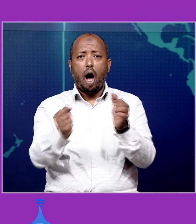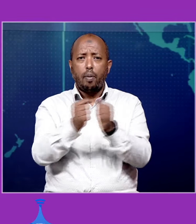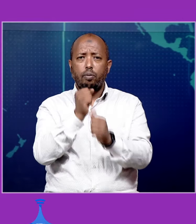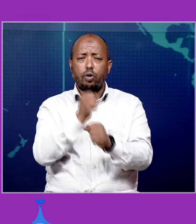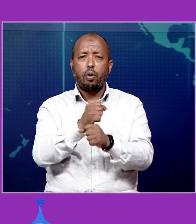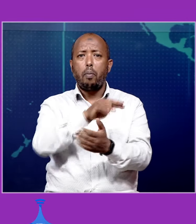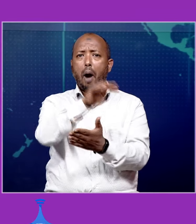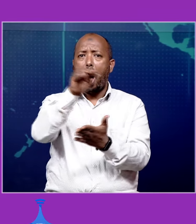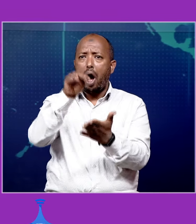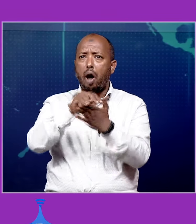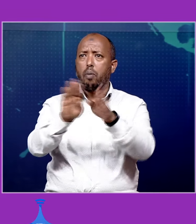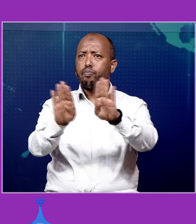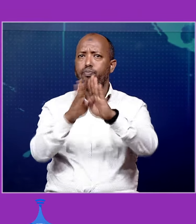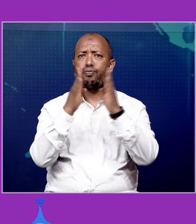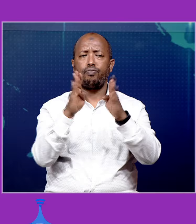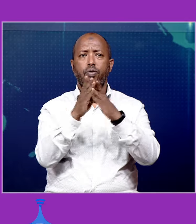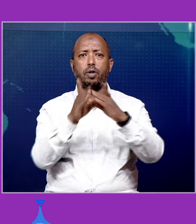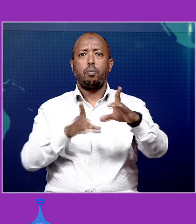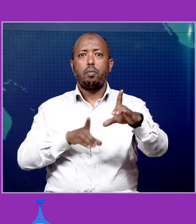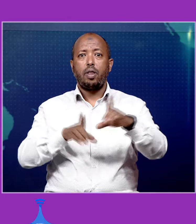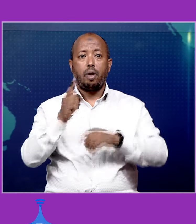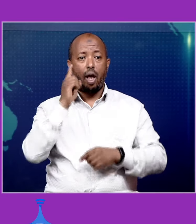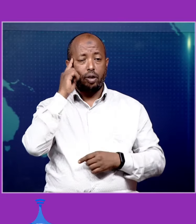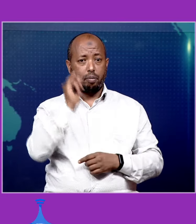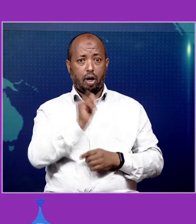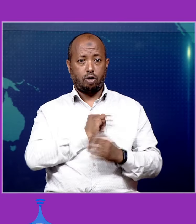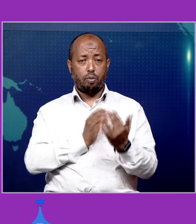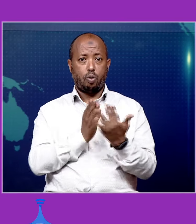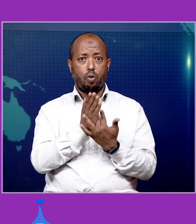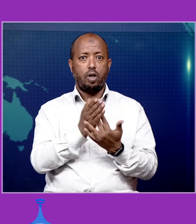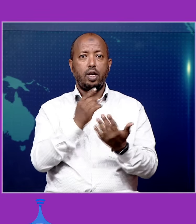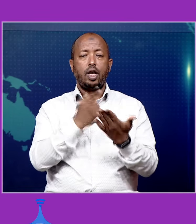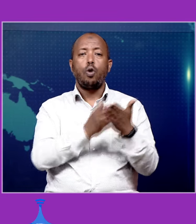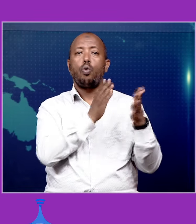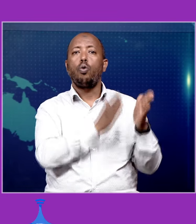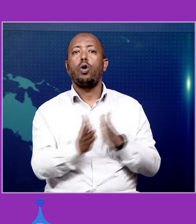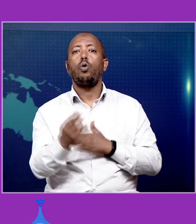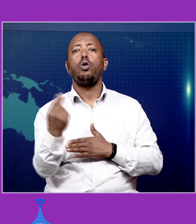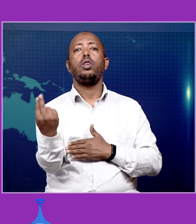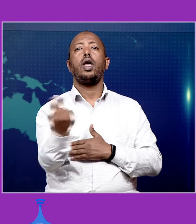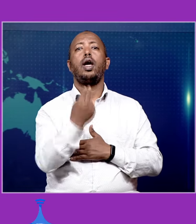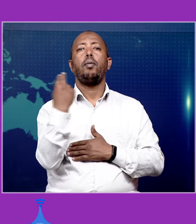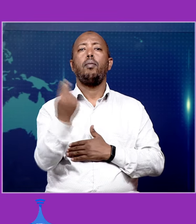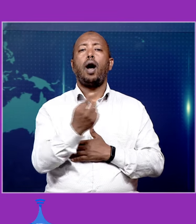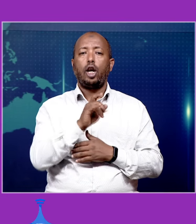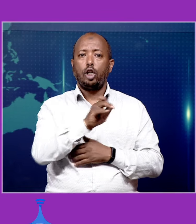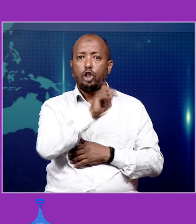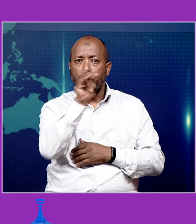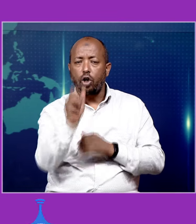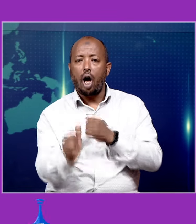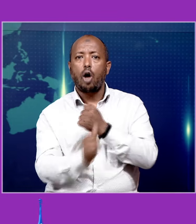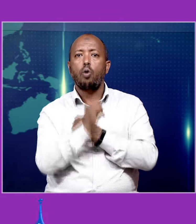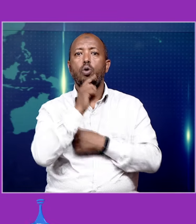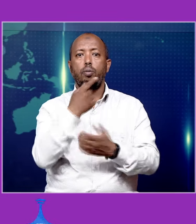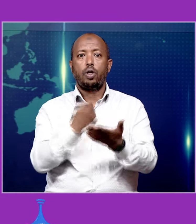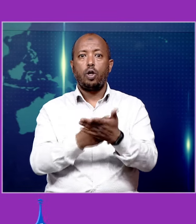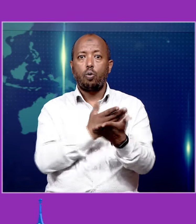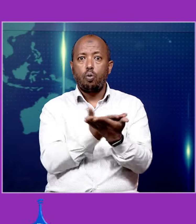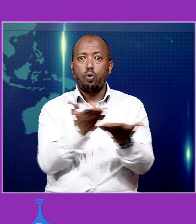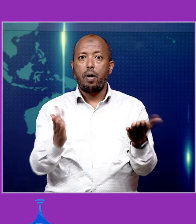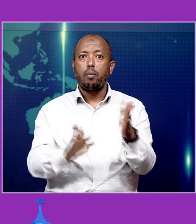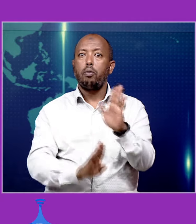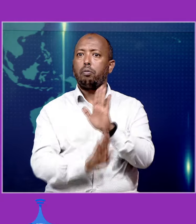أكلاتن دي نوراتشو نو يالنو لتيا بأنس عراويت أكاميتا چون دي دراجون يالنو نزي قدعوش ادغتي